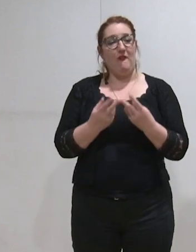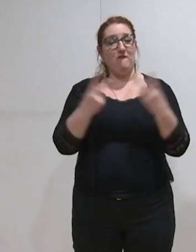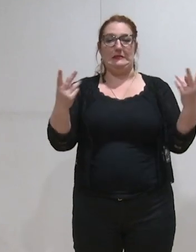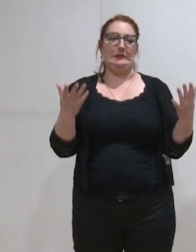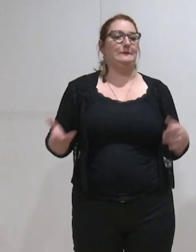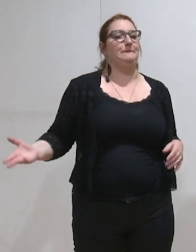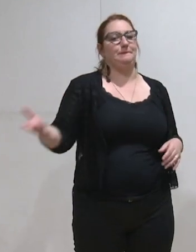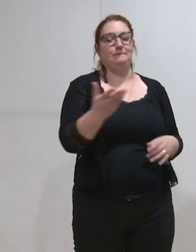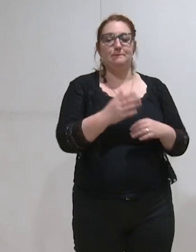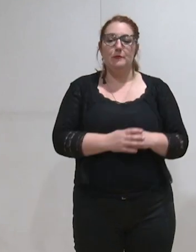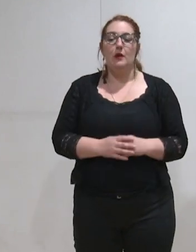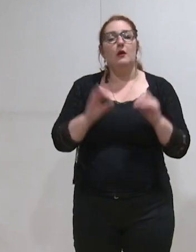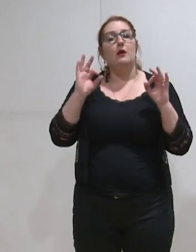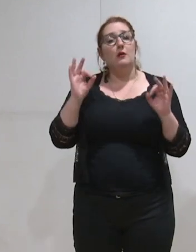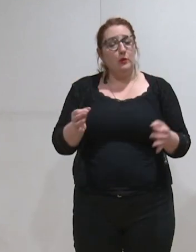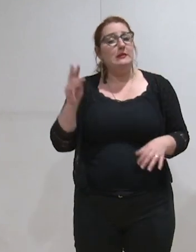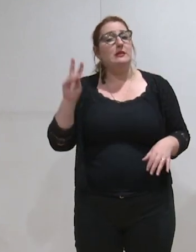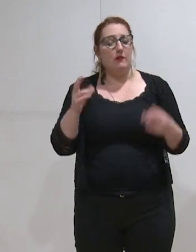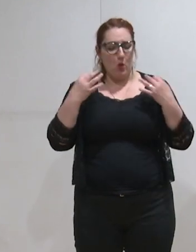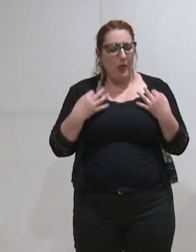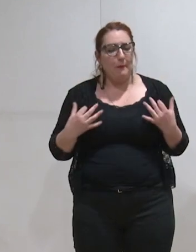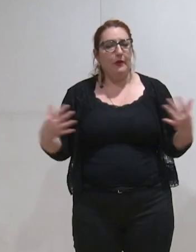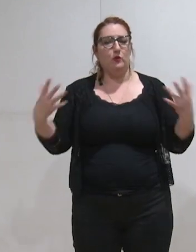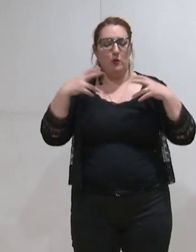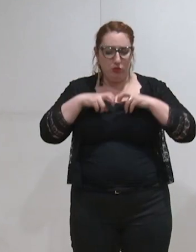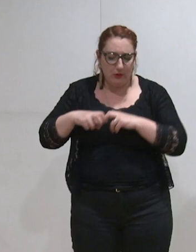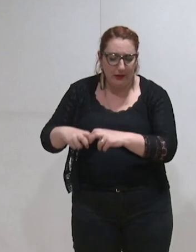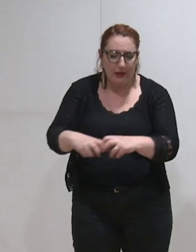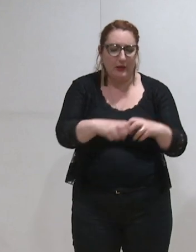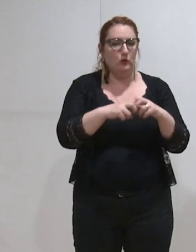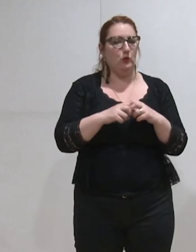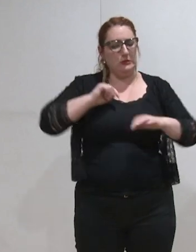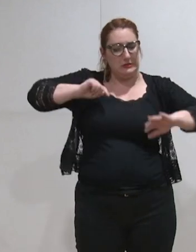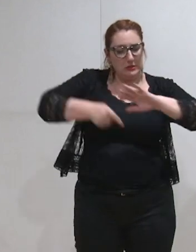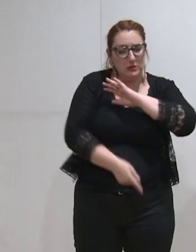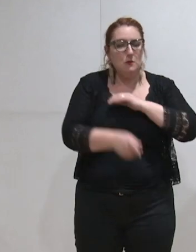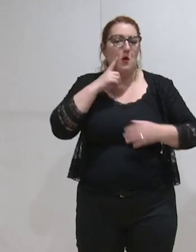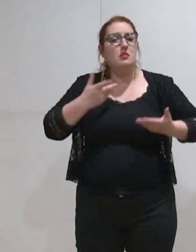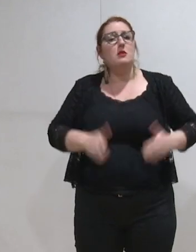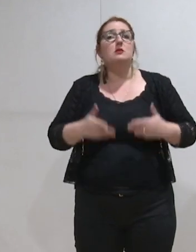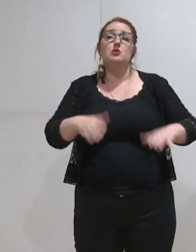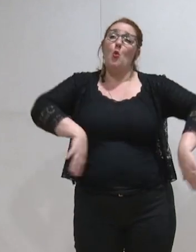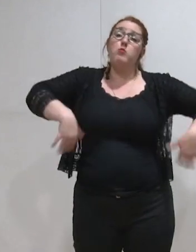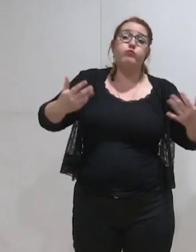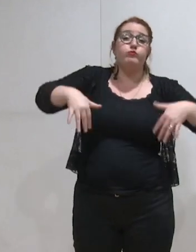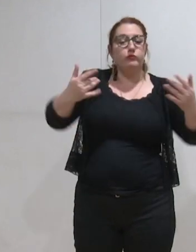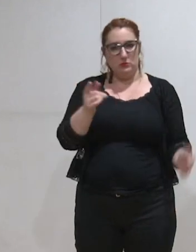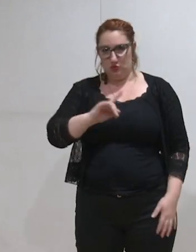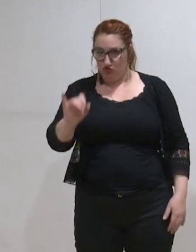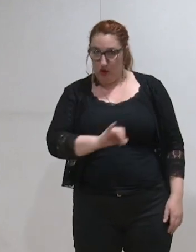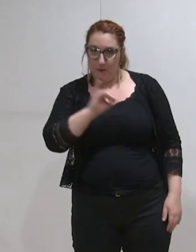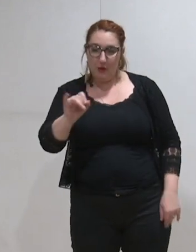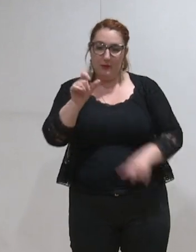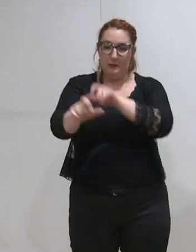un peu de temps pour procéder aux études nécessaires parce que nous ne prenons pas des décisions à la légère il s'agit d'une structure où il y a une quarantaine de